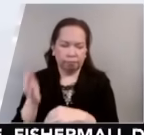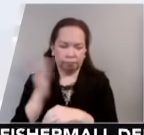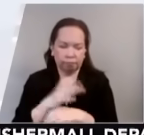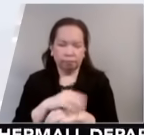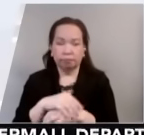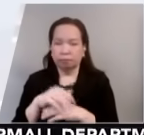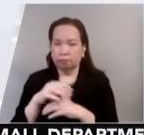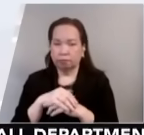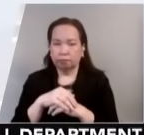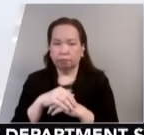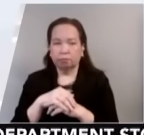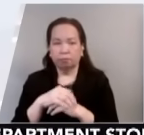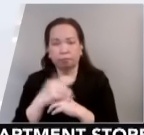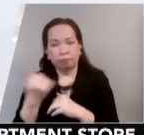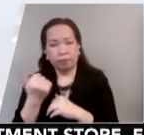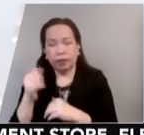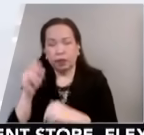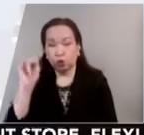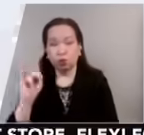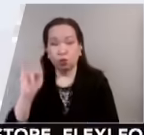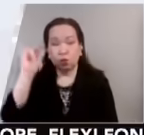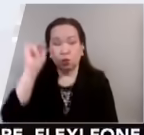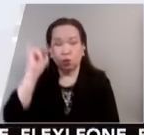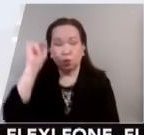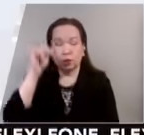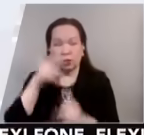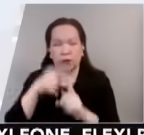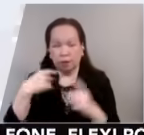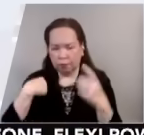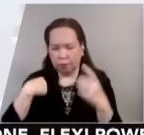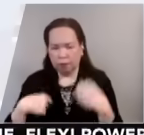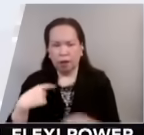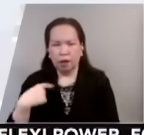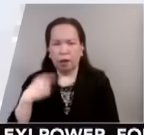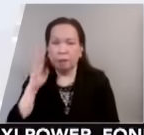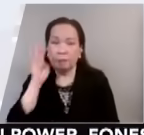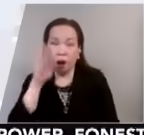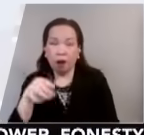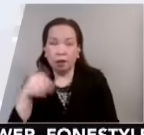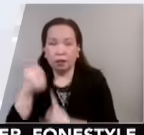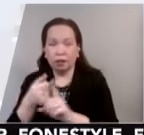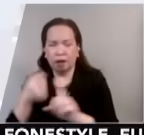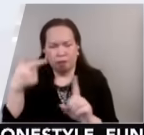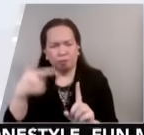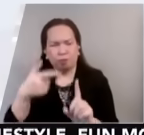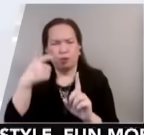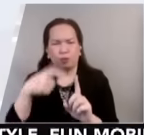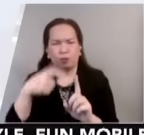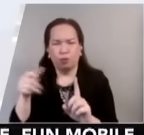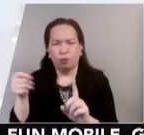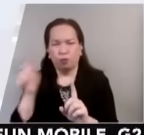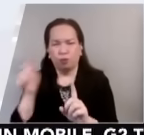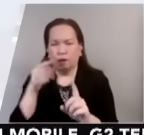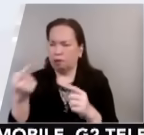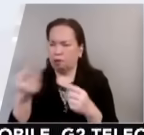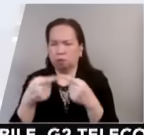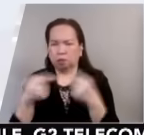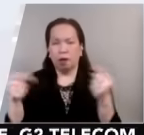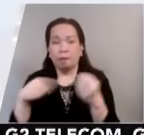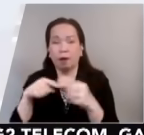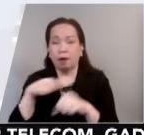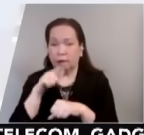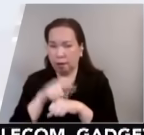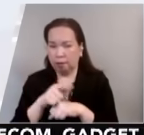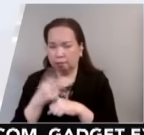lalaki sugatan matapos umanong Barilin ng sariling kapatid ayon sa pulisya may alitan sa lupa ang magkapatid isang